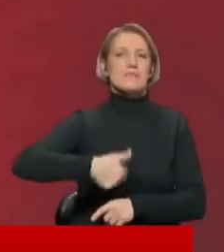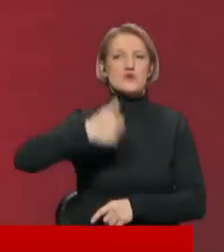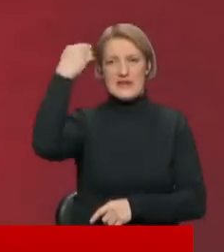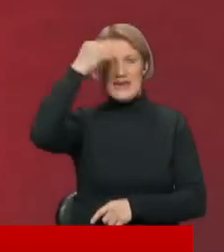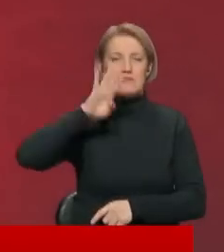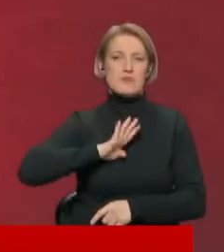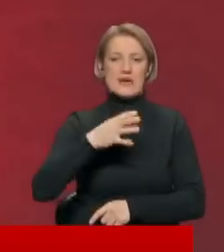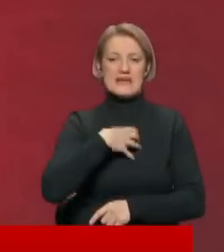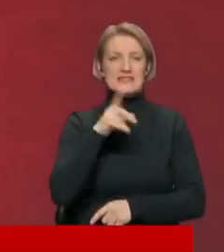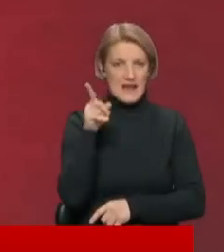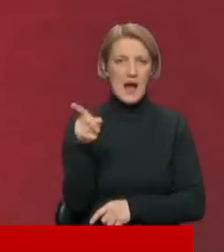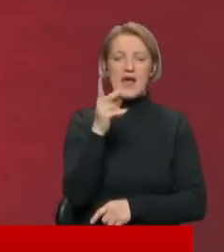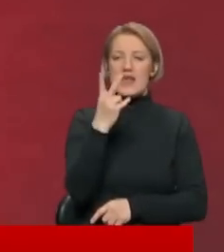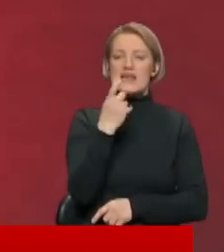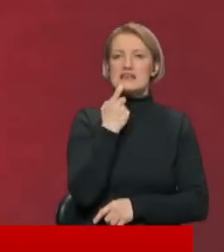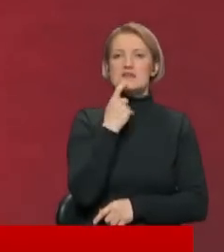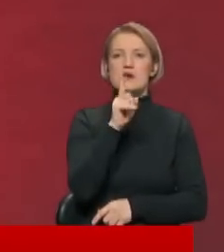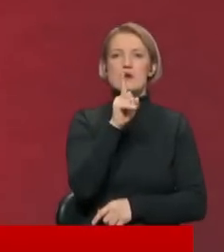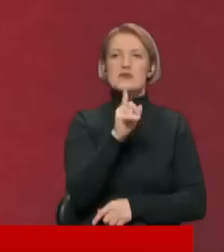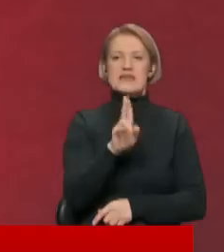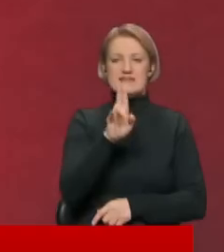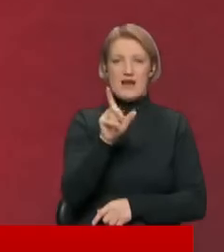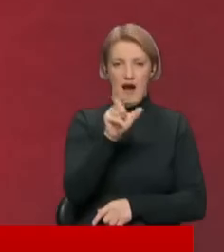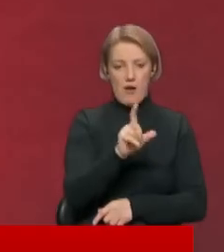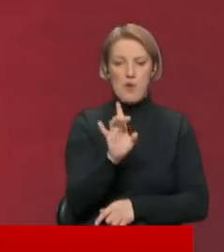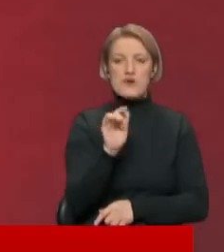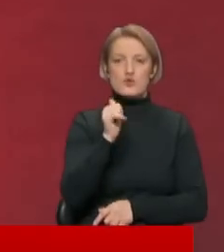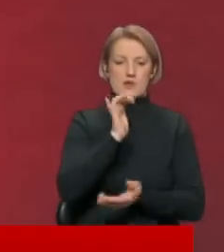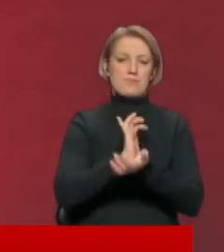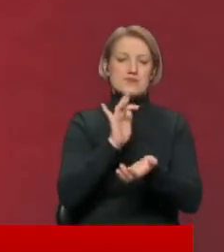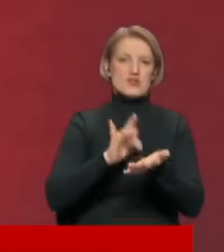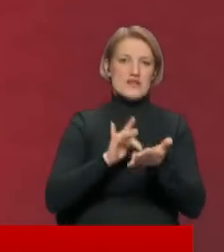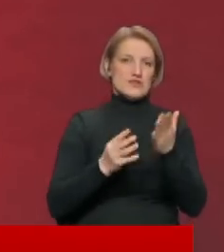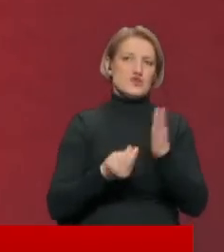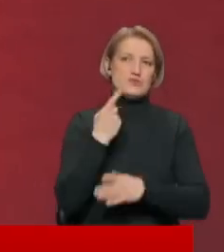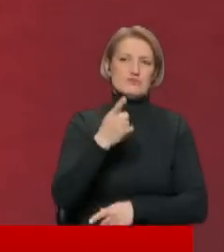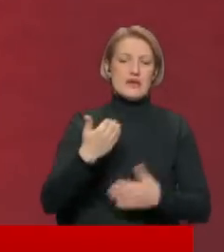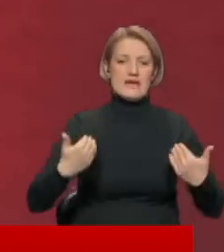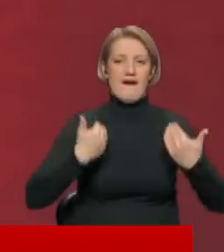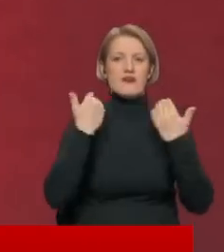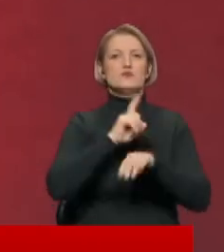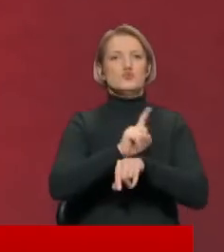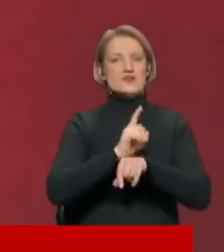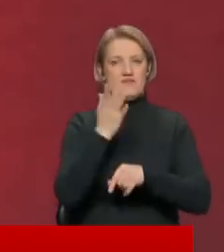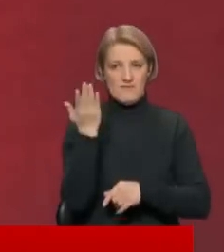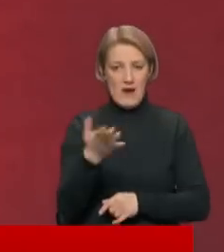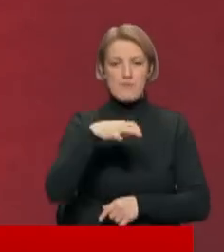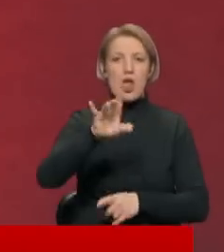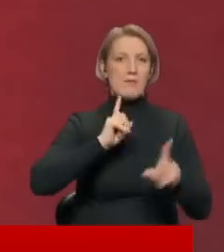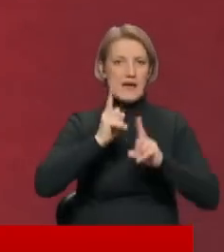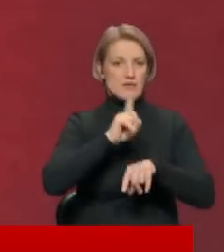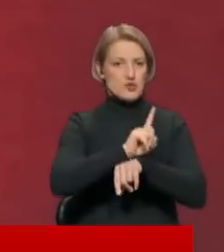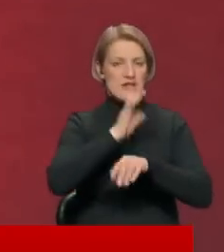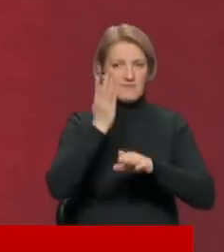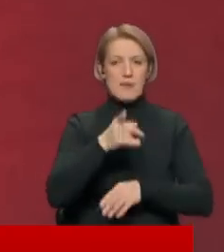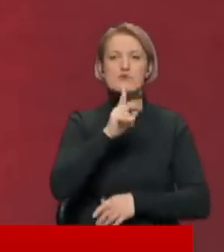kendisine 2 yıl 7 ay 15 gün hapis cezası çıktı bunun bir İstinaf aşaması var bunun bir Yargıtay aşaması var peki bu karar